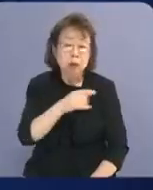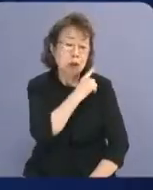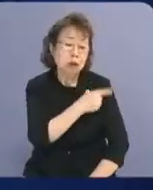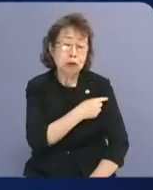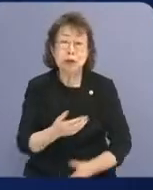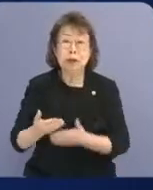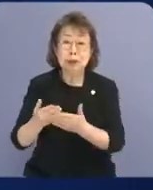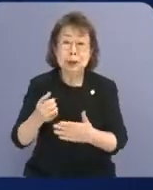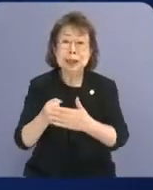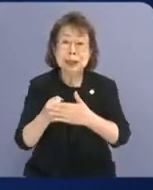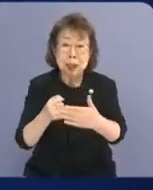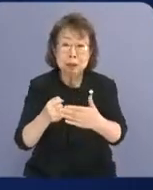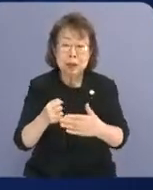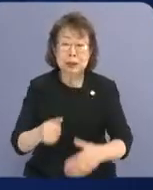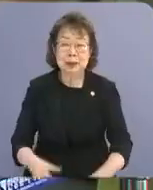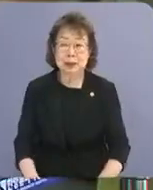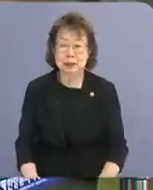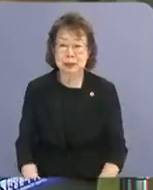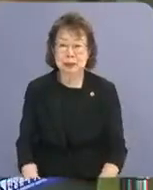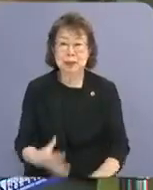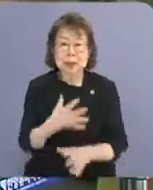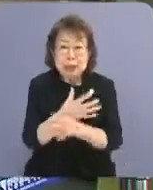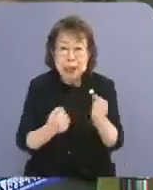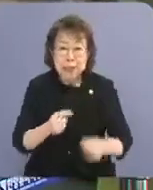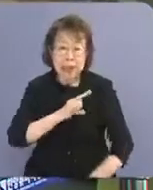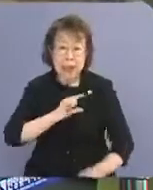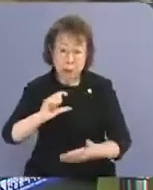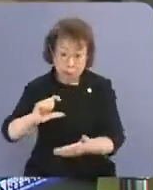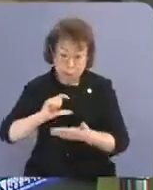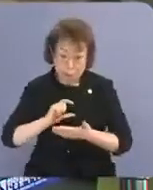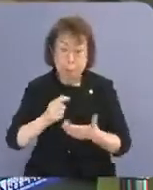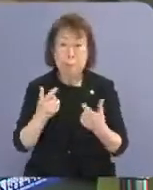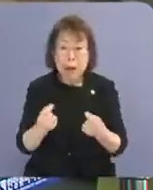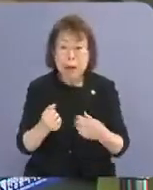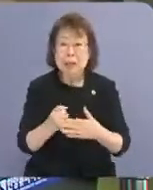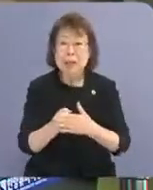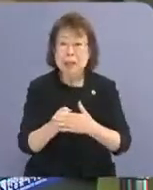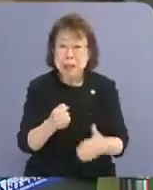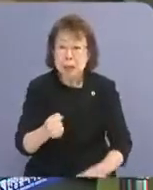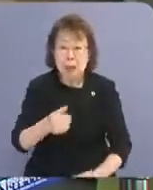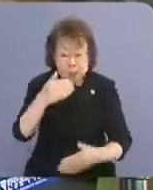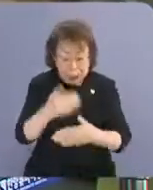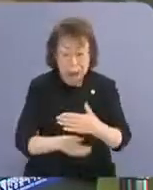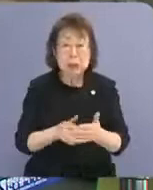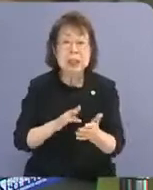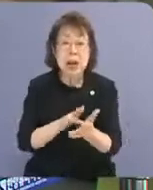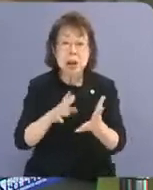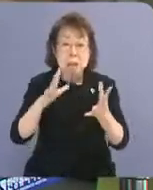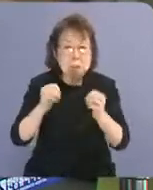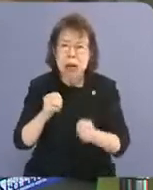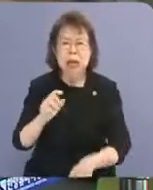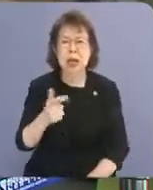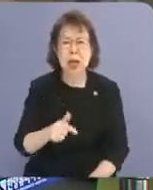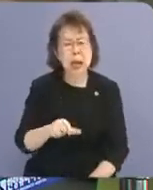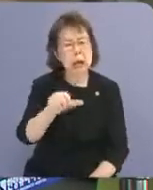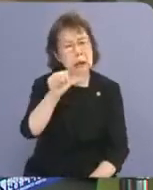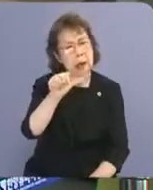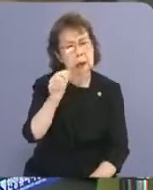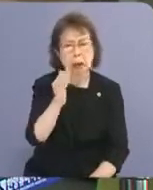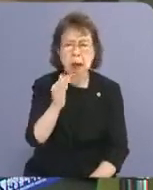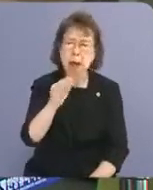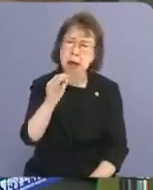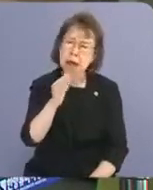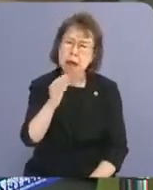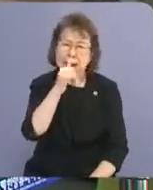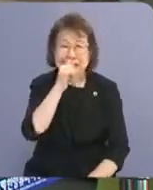주어지기 때문입니다 예약자 명단을 받아 멍게 있기 때문에 그리고 더 자녀 메스니 많아봤자 5개 내리기 때문에